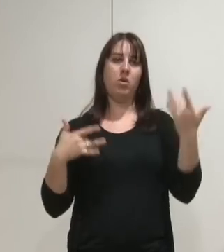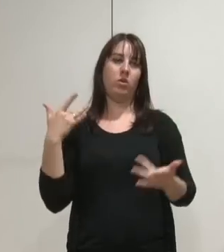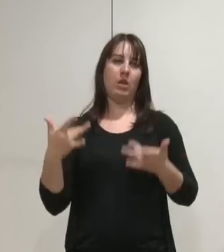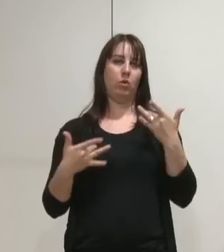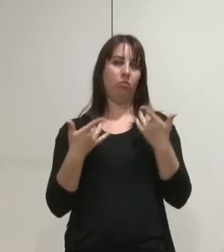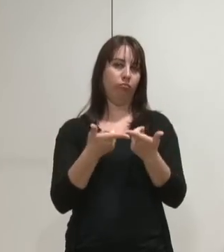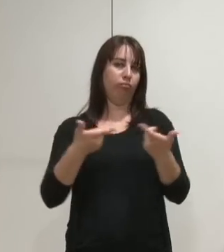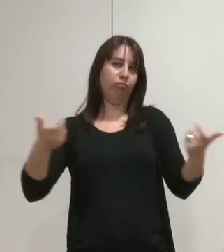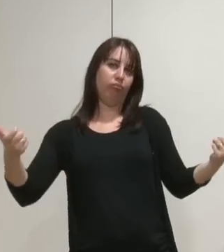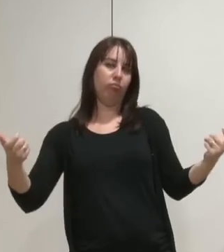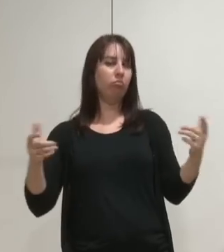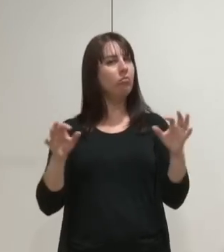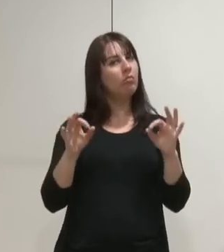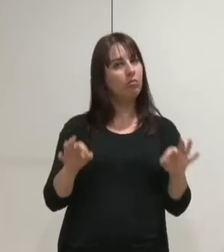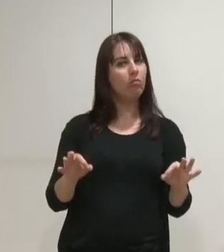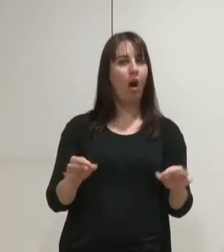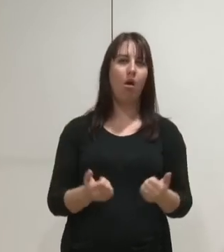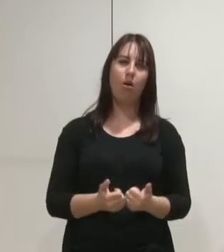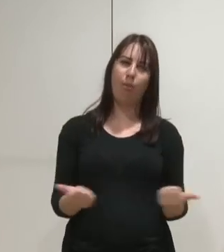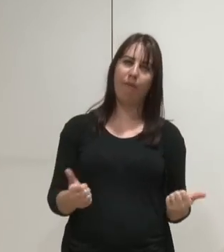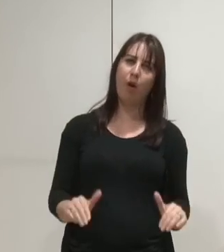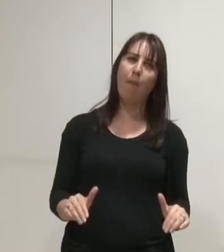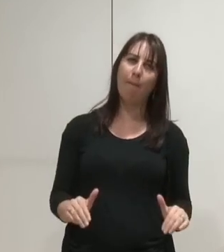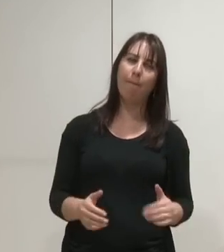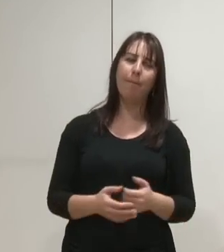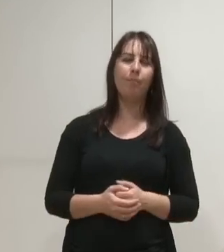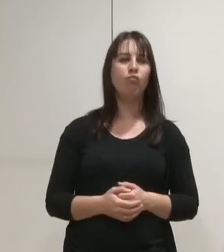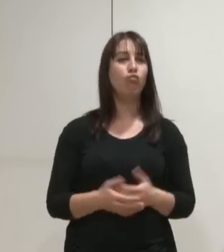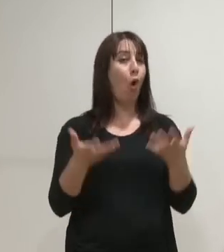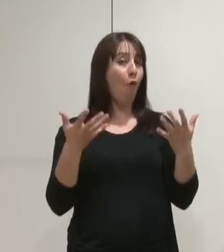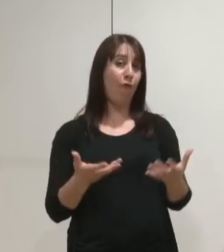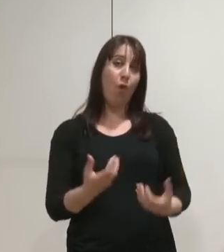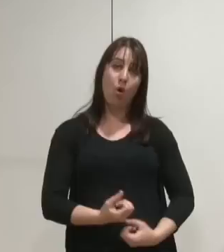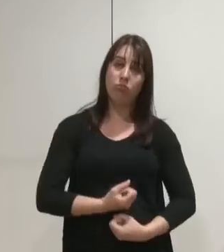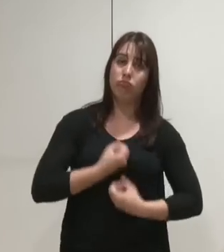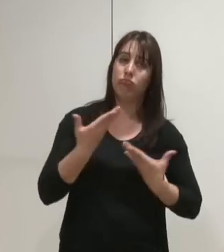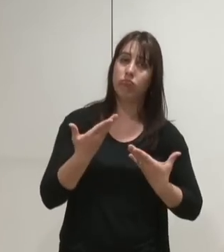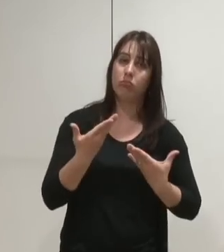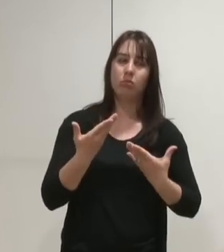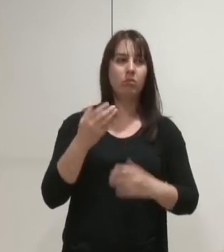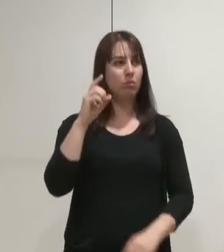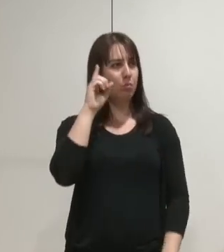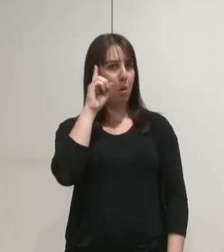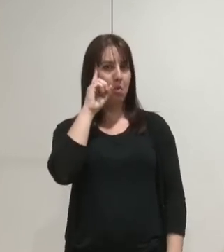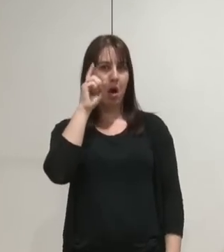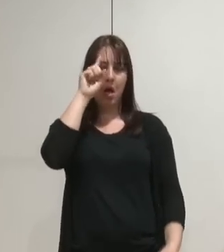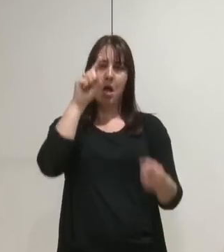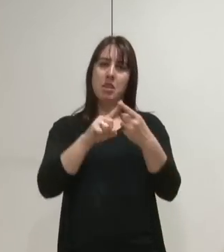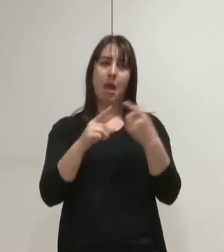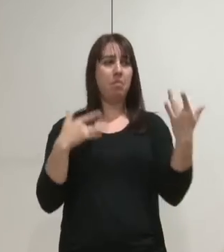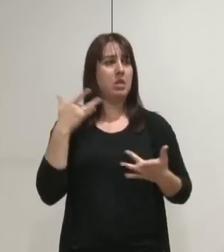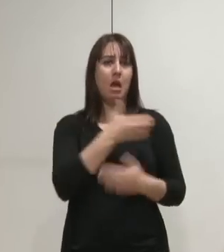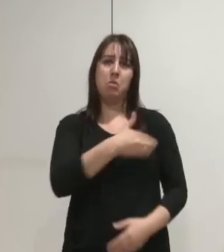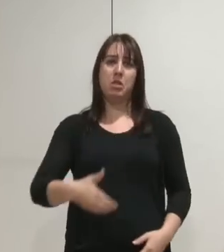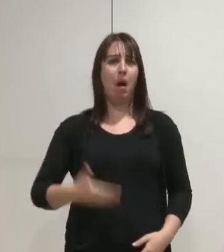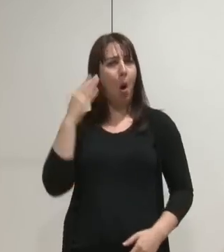que les choses sont un petit peu différente voilà ce que je voulais dire parce que sur ce sujet comme sur d'autres nous